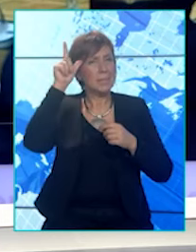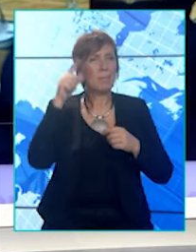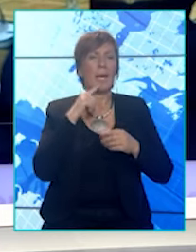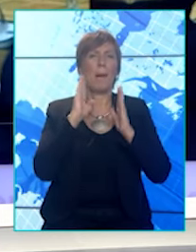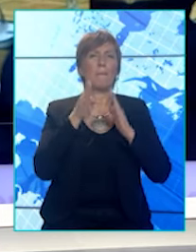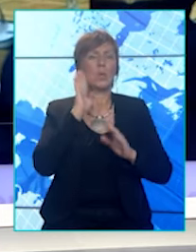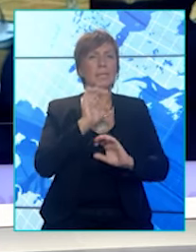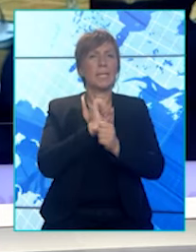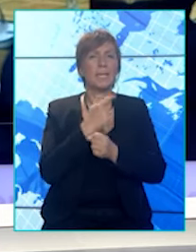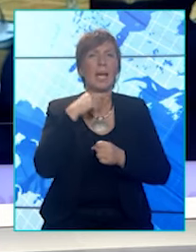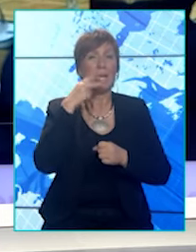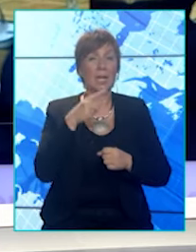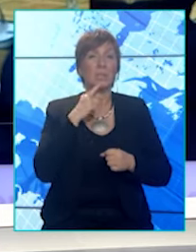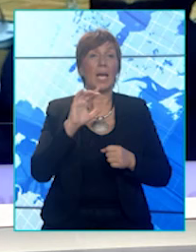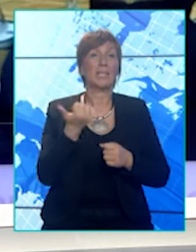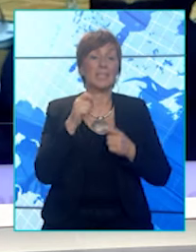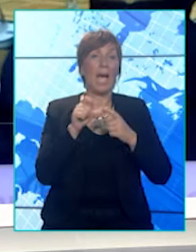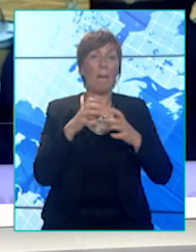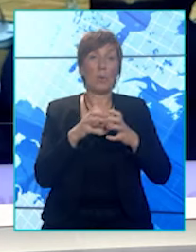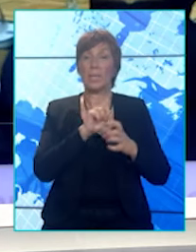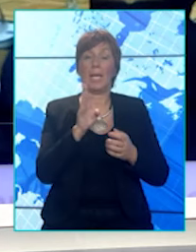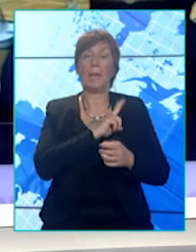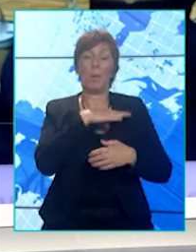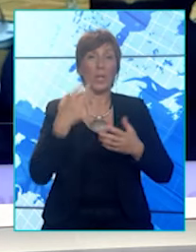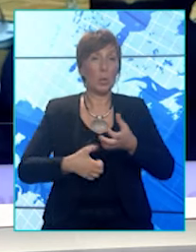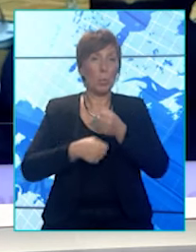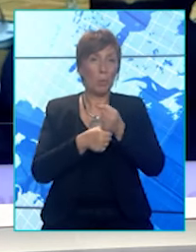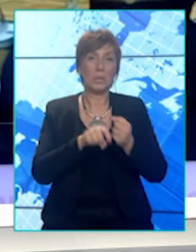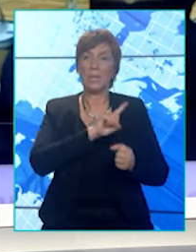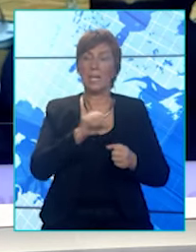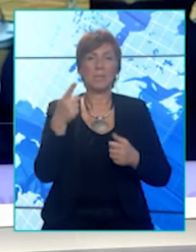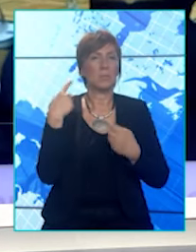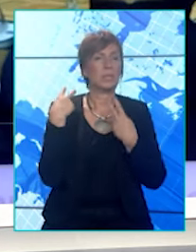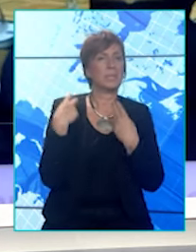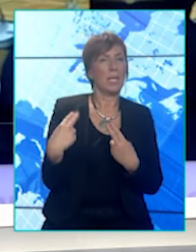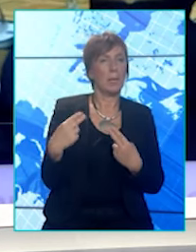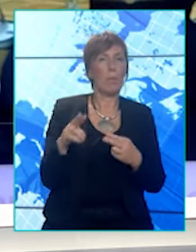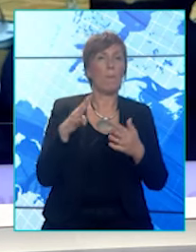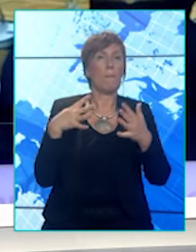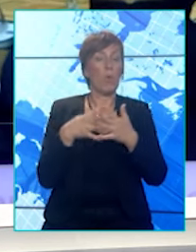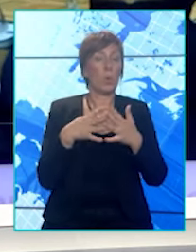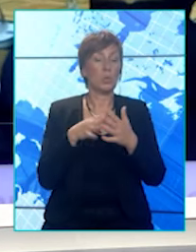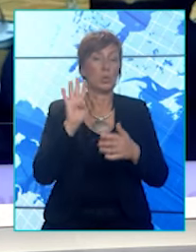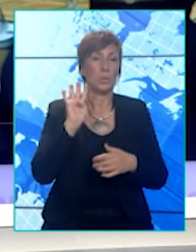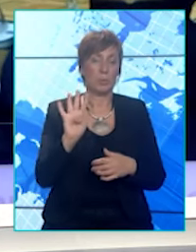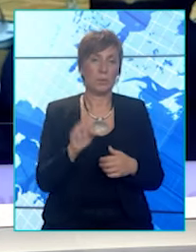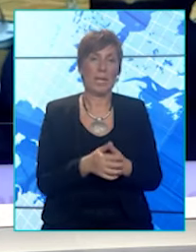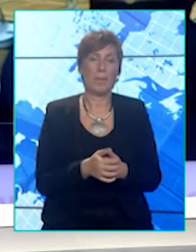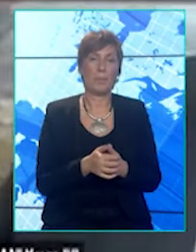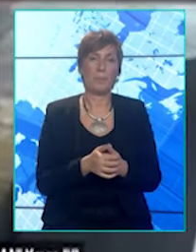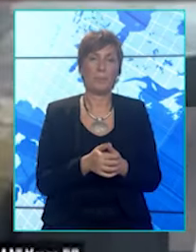ka Bosni i Hercegovini, naglasivši da, iako sabor nije imao veliku podršku, ne smiju se zanemariti mogućnosti njegovog